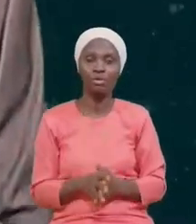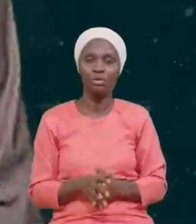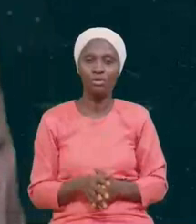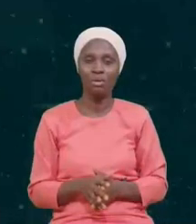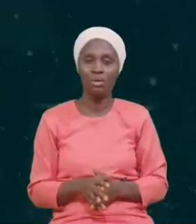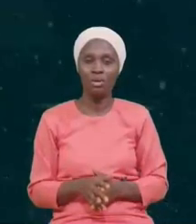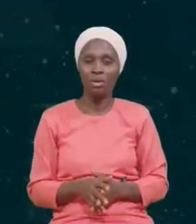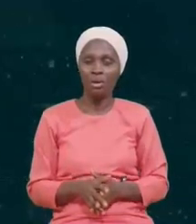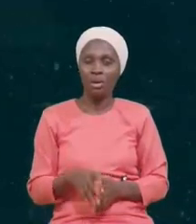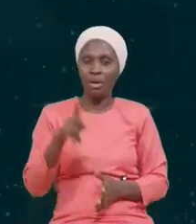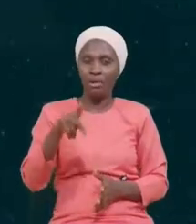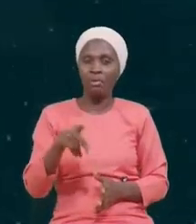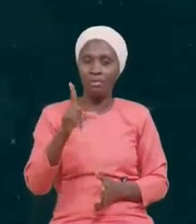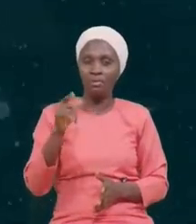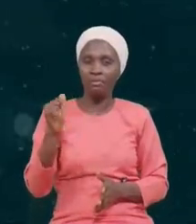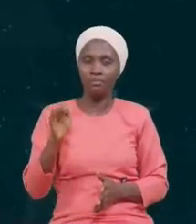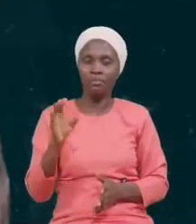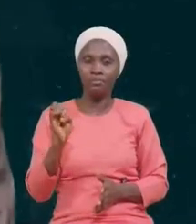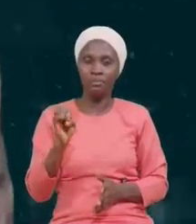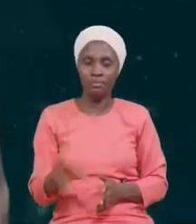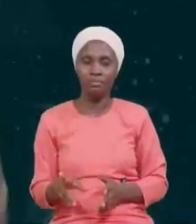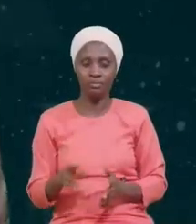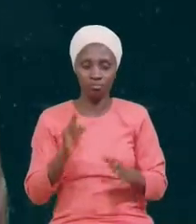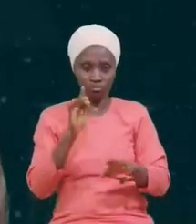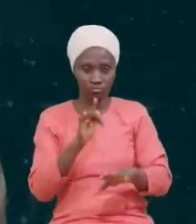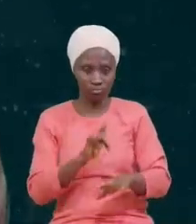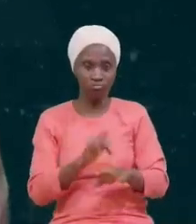Cliquez sur le lien, vous allez voir une fiche